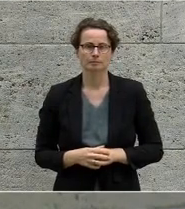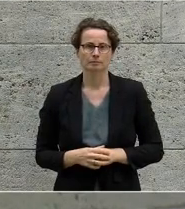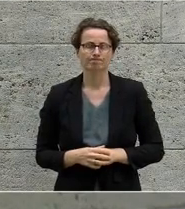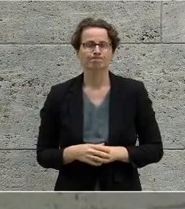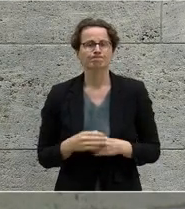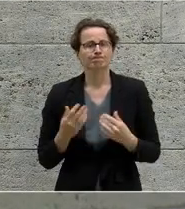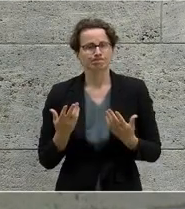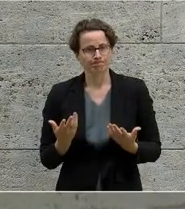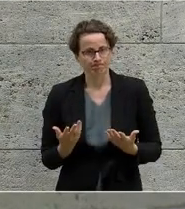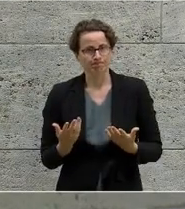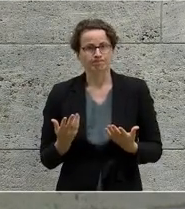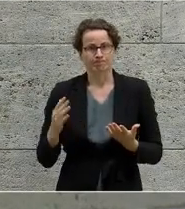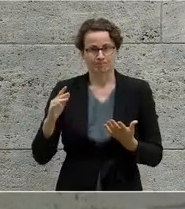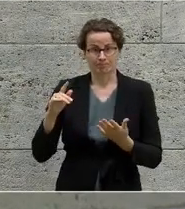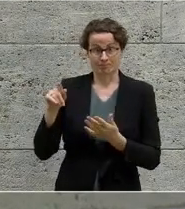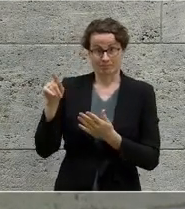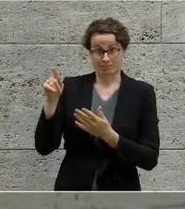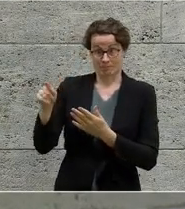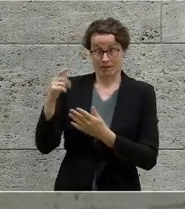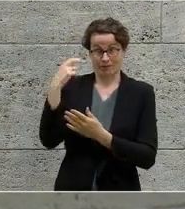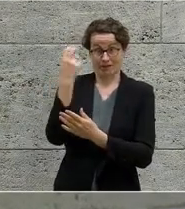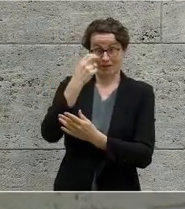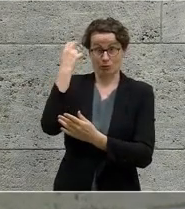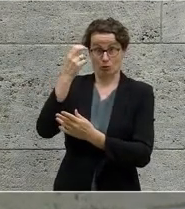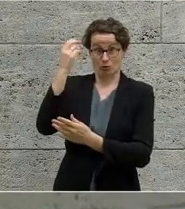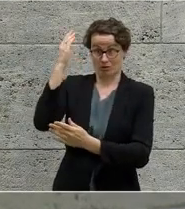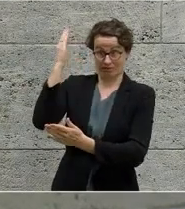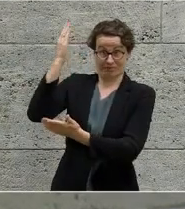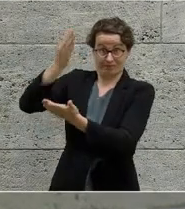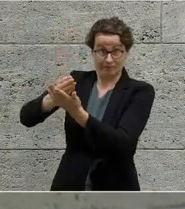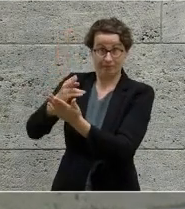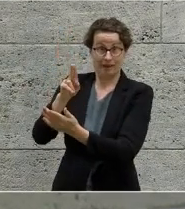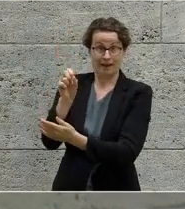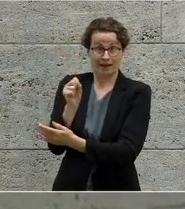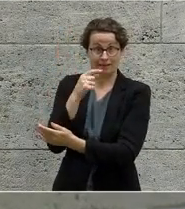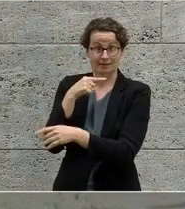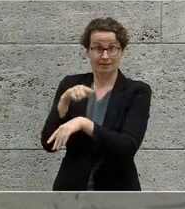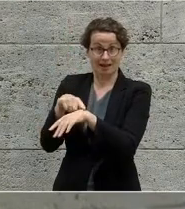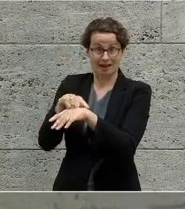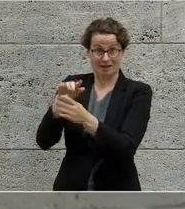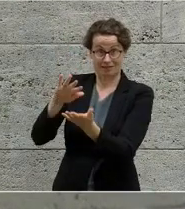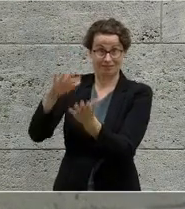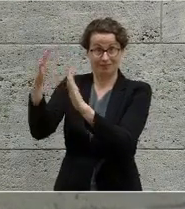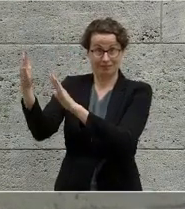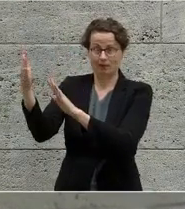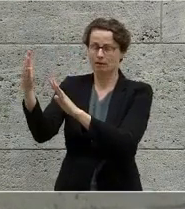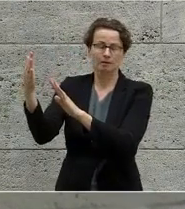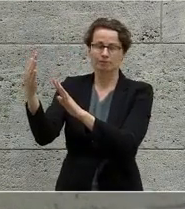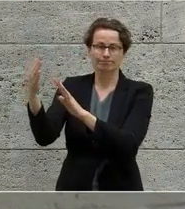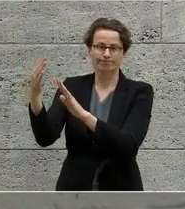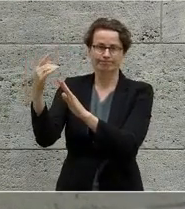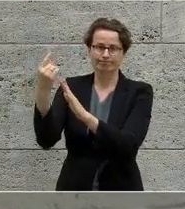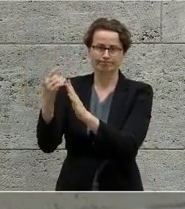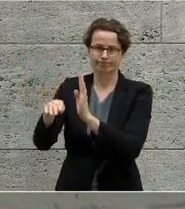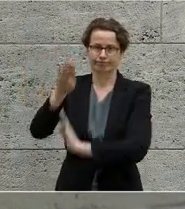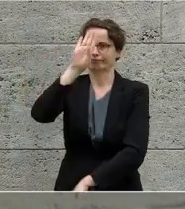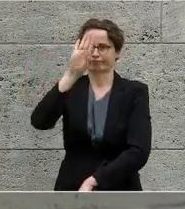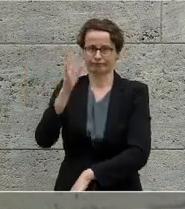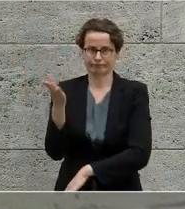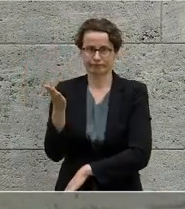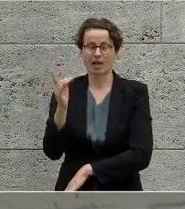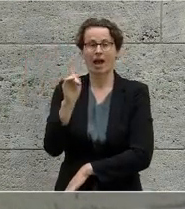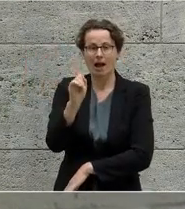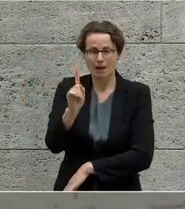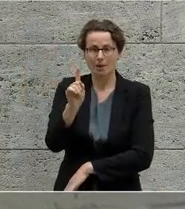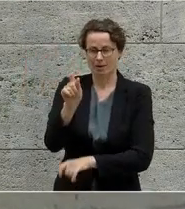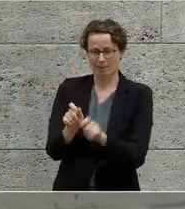dass der Umsturzversuch tragisch scheiterte. Aber die Taten und Opfer der Frauen und